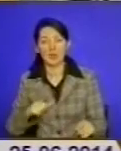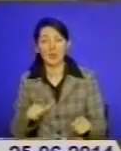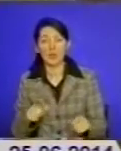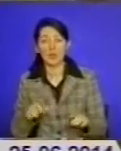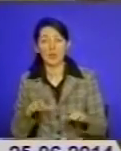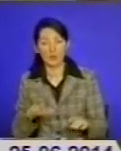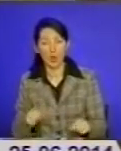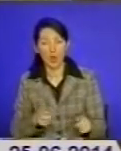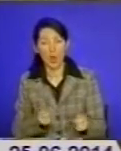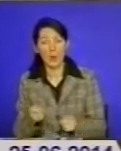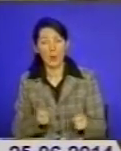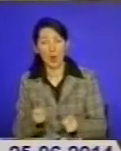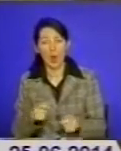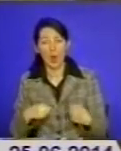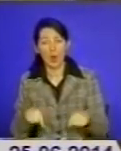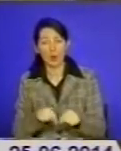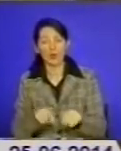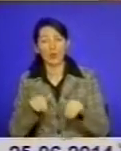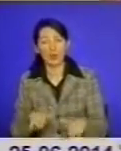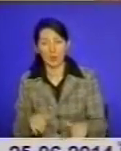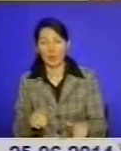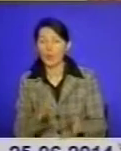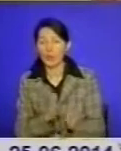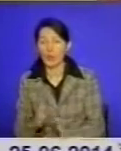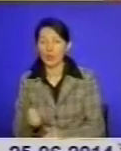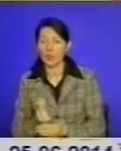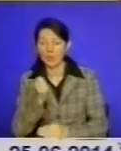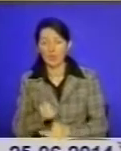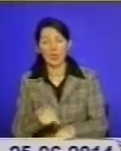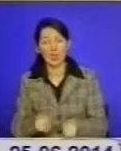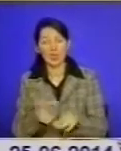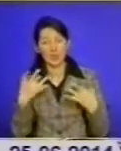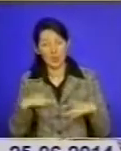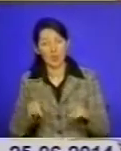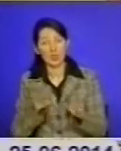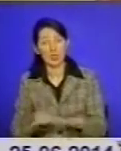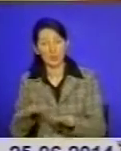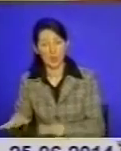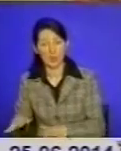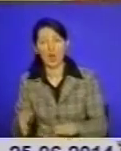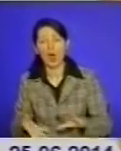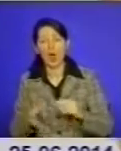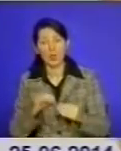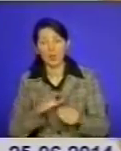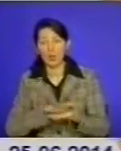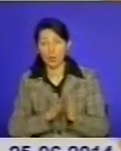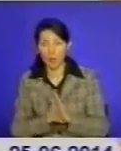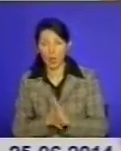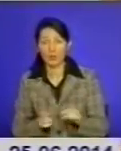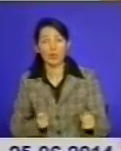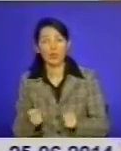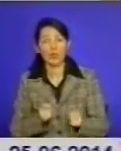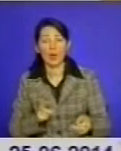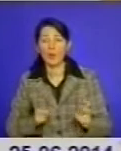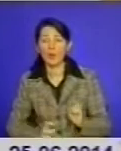про затвердження положення про порядок призначення на посади та звільнення з посад, укладення контракту з керівниками підприємств, установ